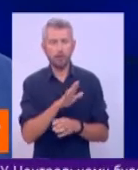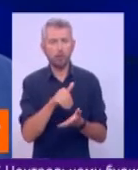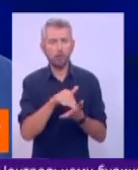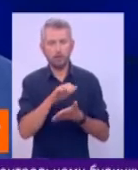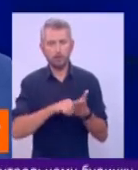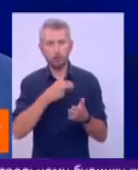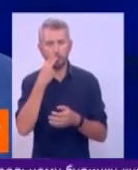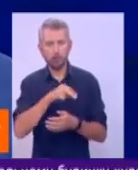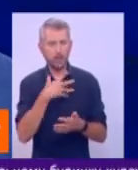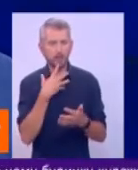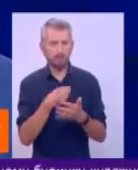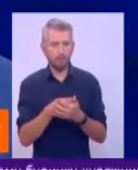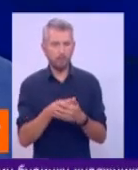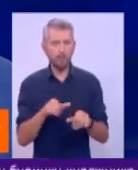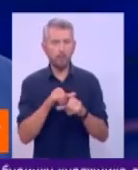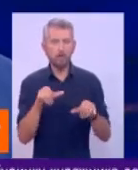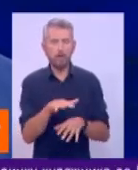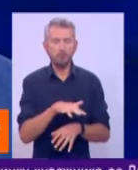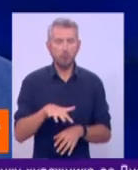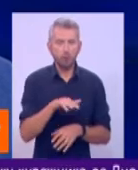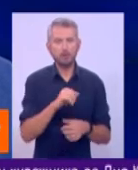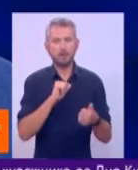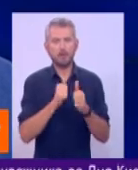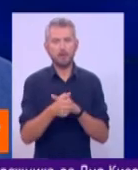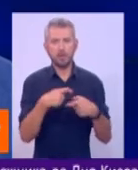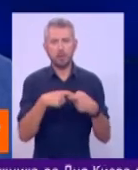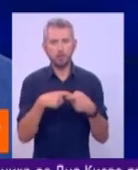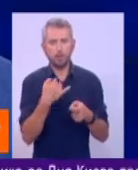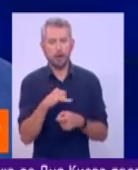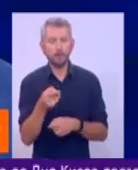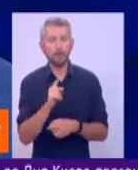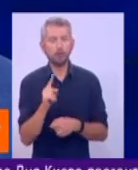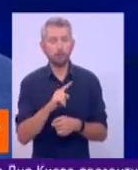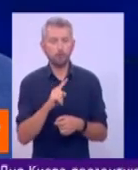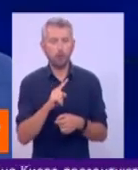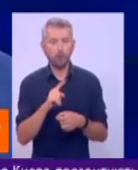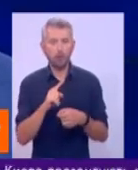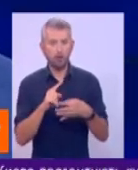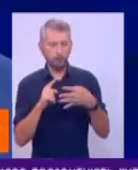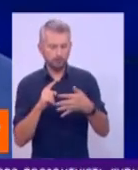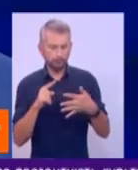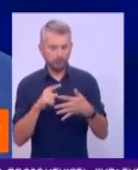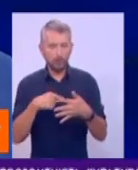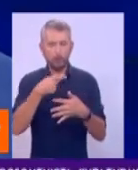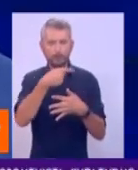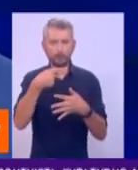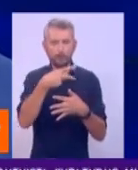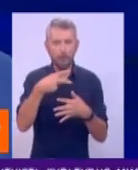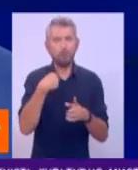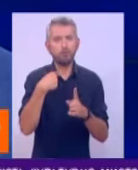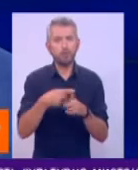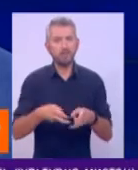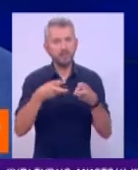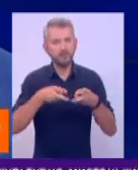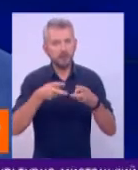улучшения своего, от увеличения площади и замены коммуникации. А то, что получается сверху, плюс еще лифты. Вот, потому